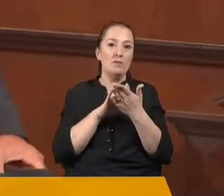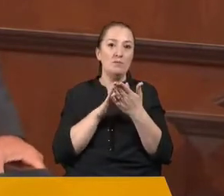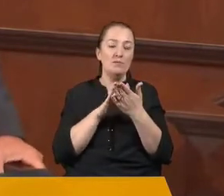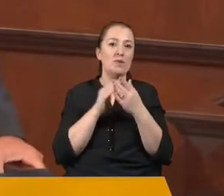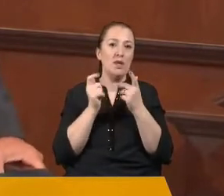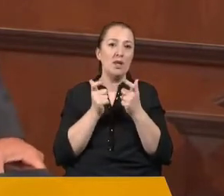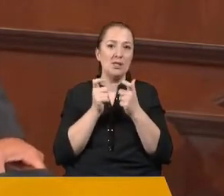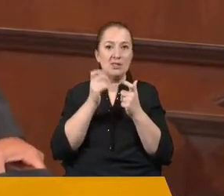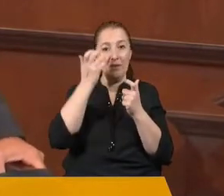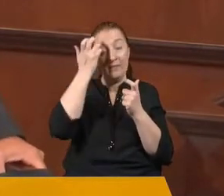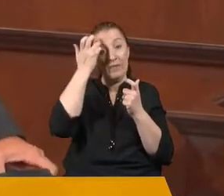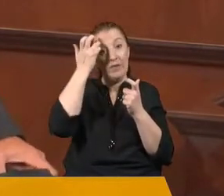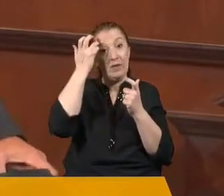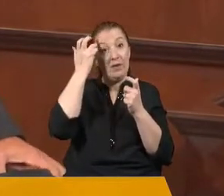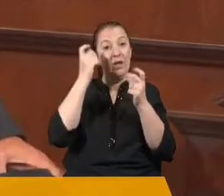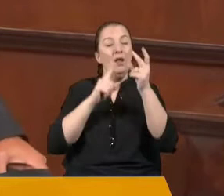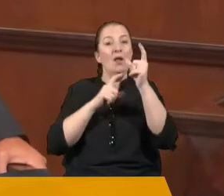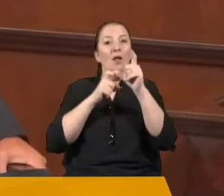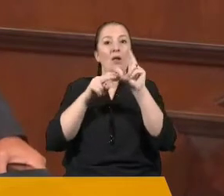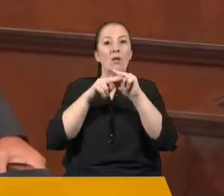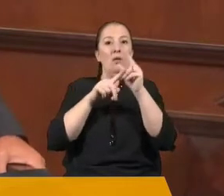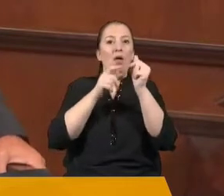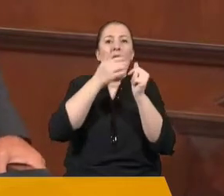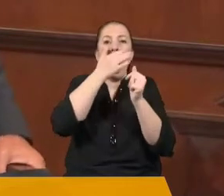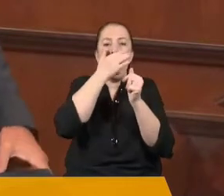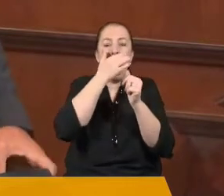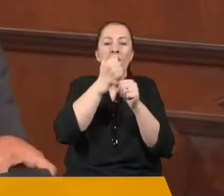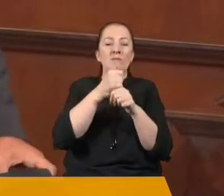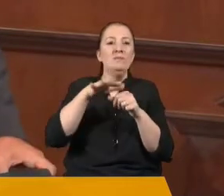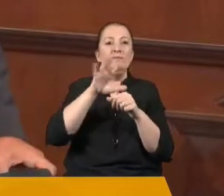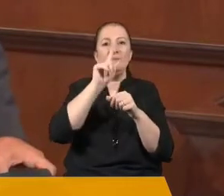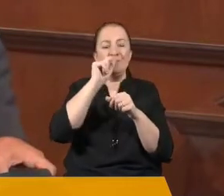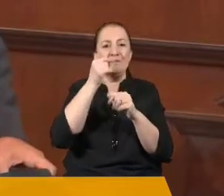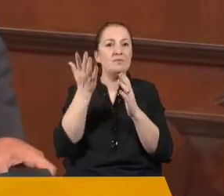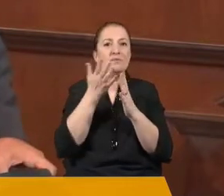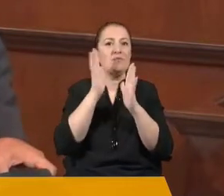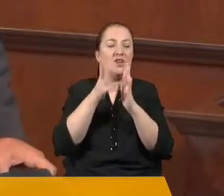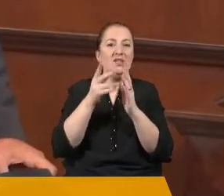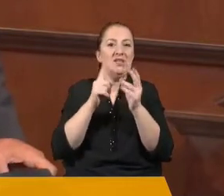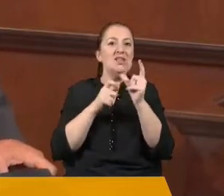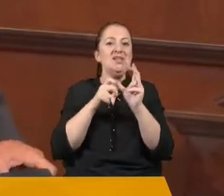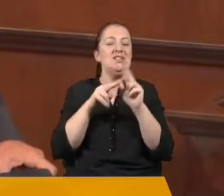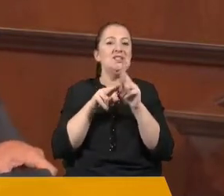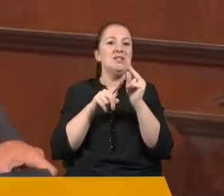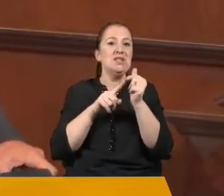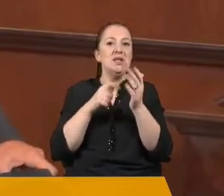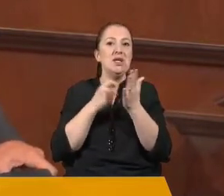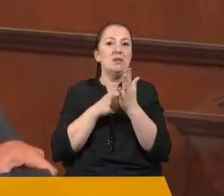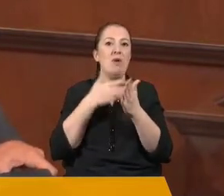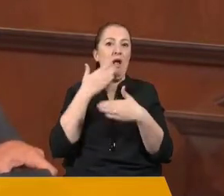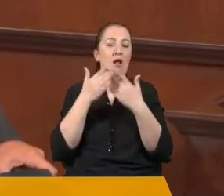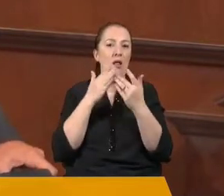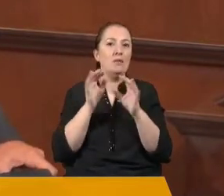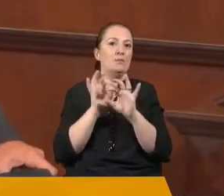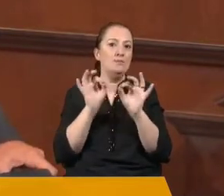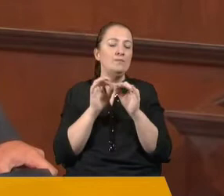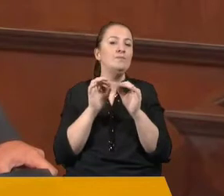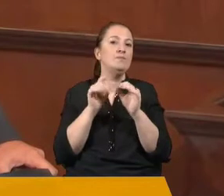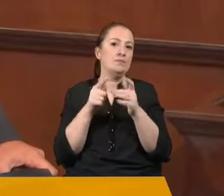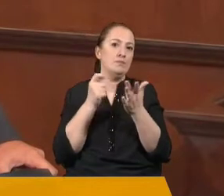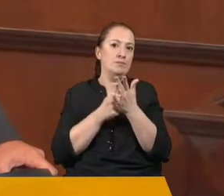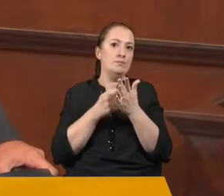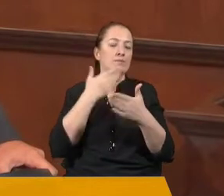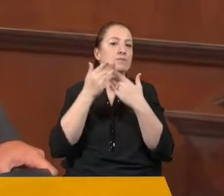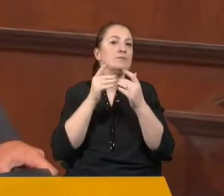neredeyse İSKİ'mizin genel müdüründen çok daha fazla İSKİ'nin yatırımlarını anlattı. Tabii yatırımları